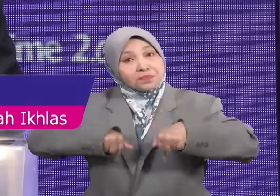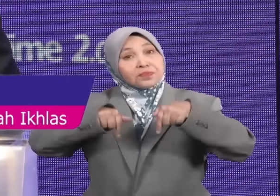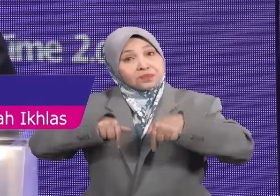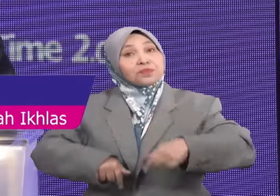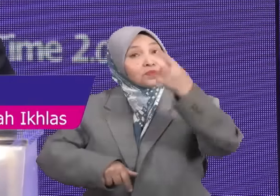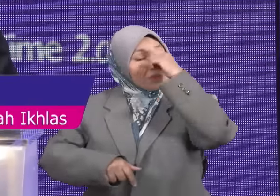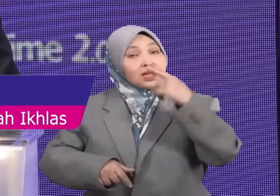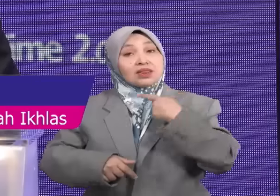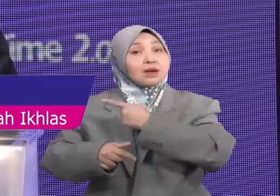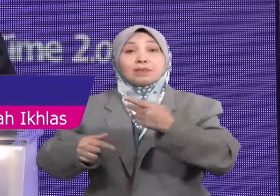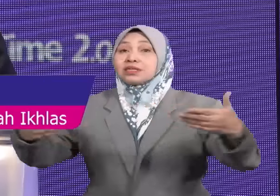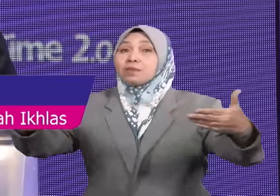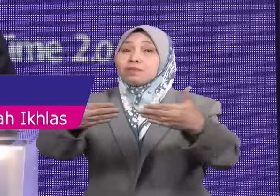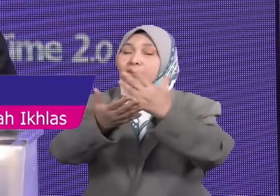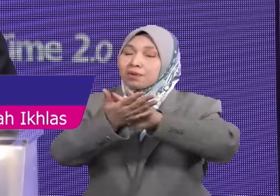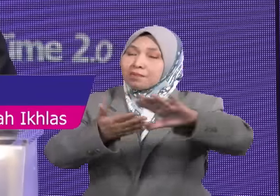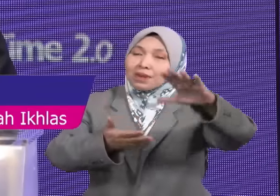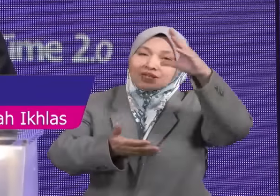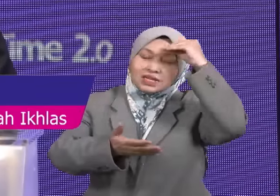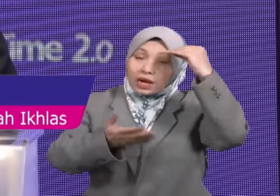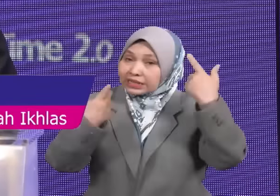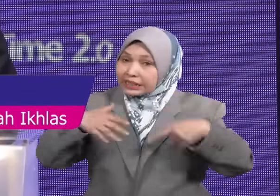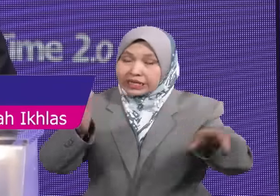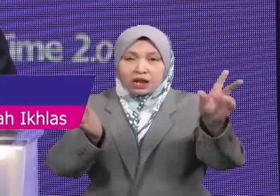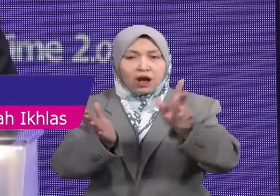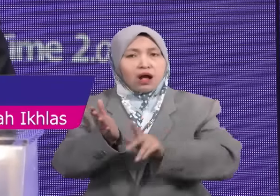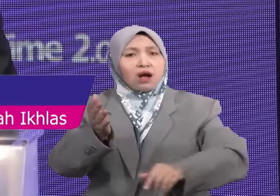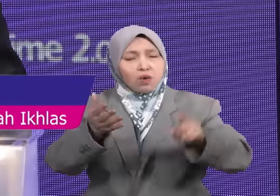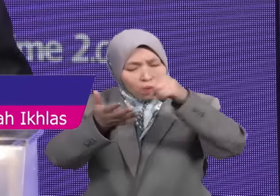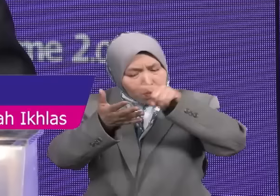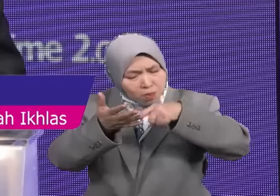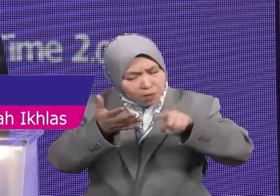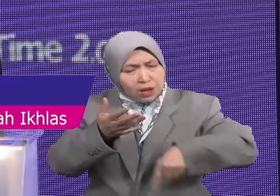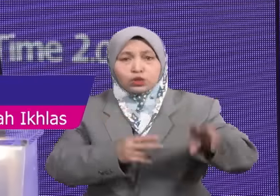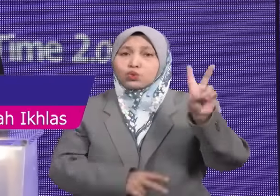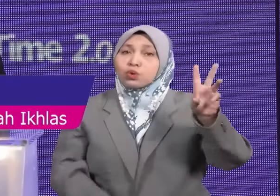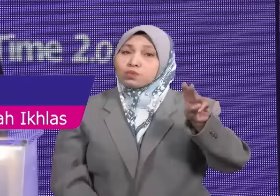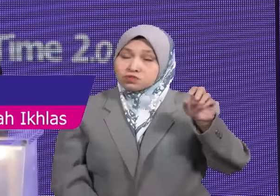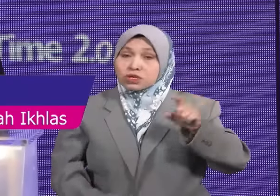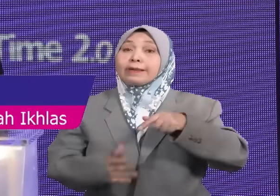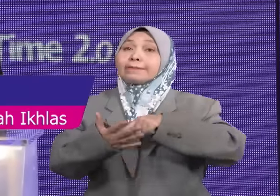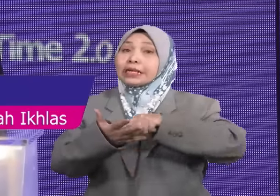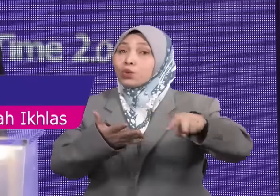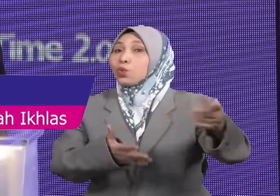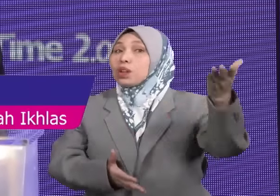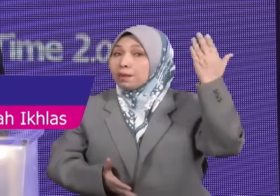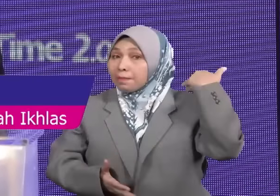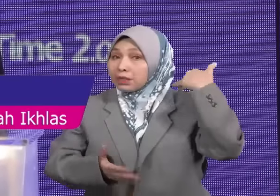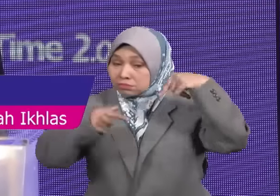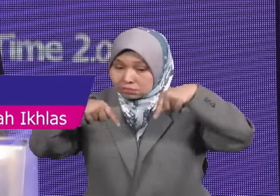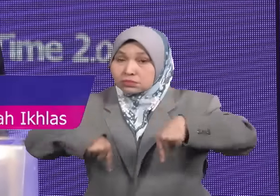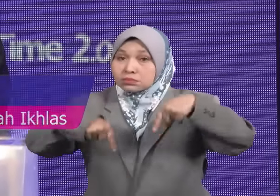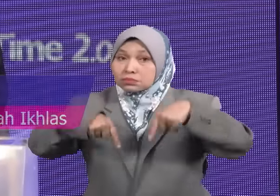kita menyambung pelajaran selepas kita mengulang kaji dua halaman pada minggu lepas. Hari ini pada episod